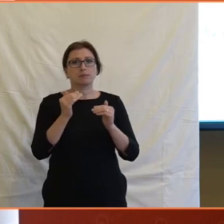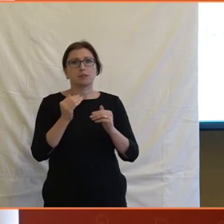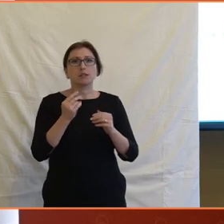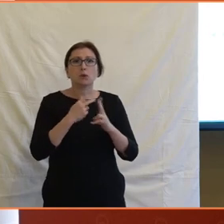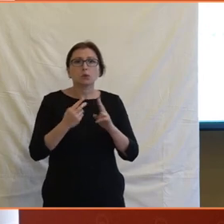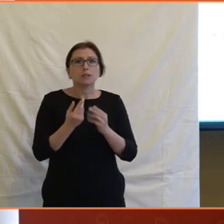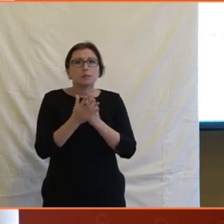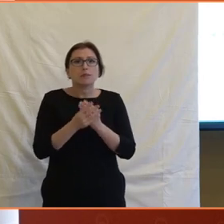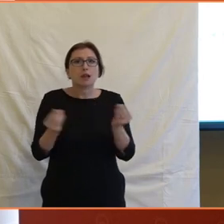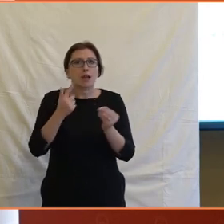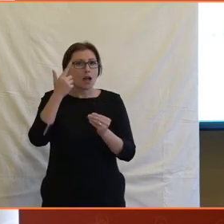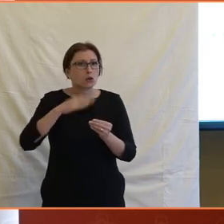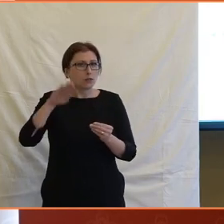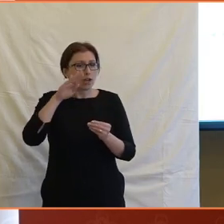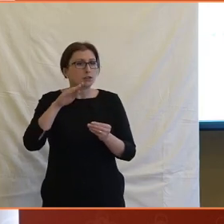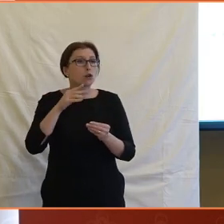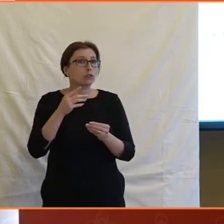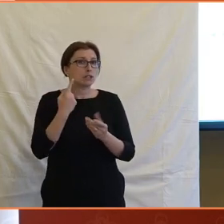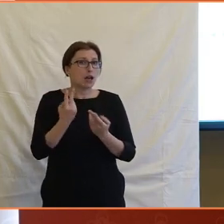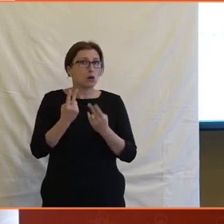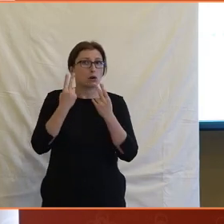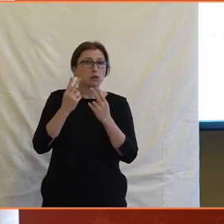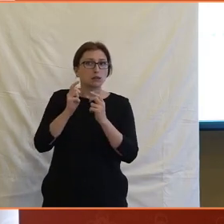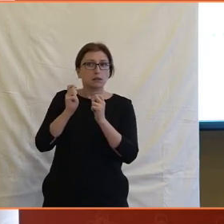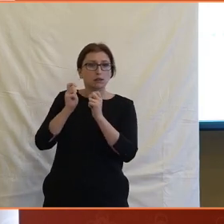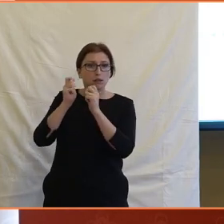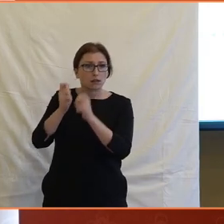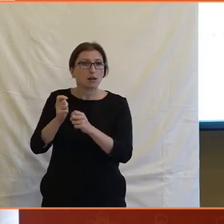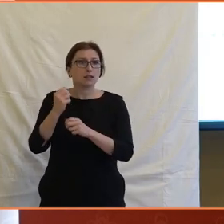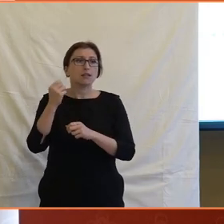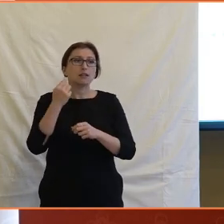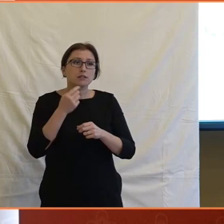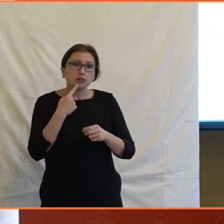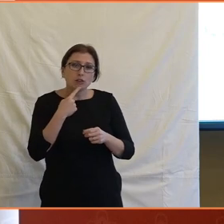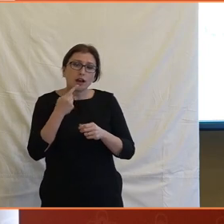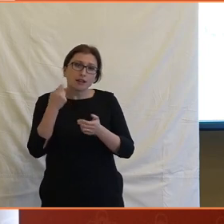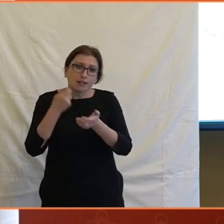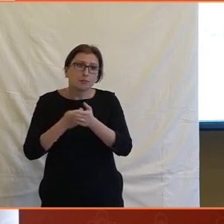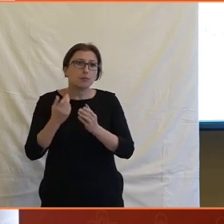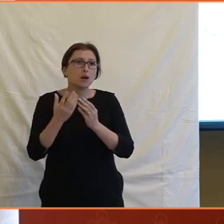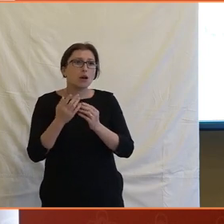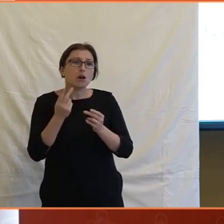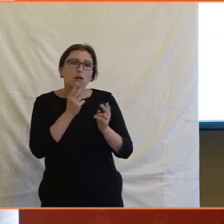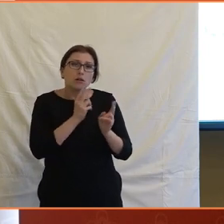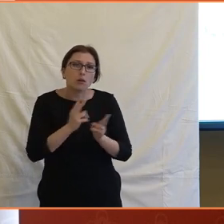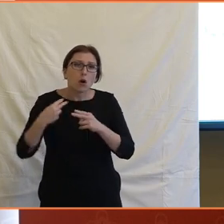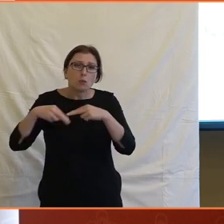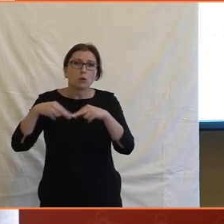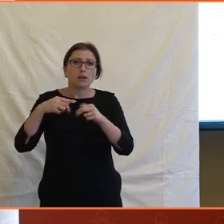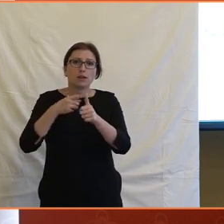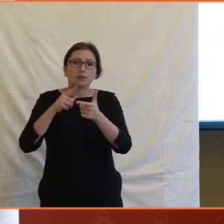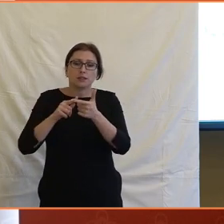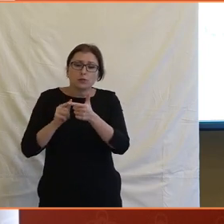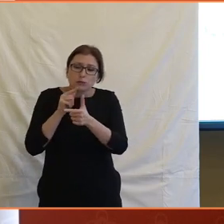skills. O tom ještě budu mluvit. No a pak v neposlední řadě, proč zaostáváme, je tu